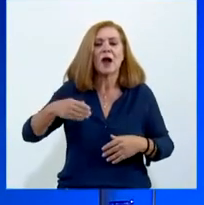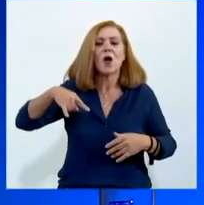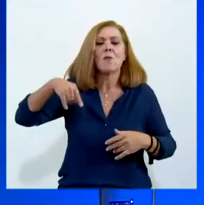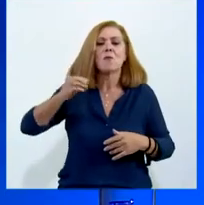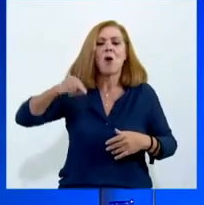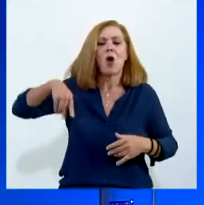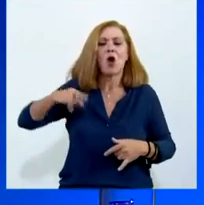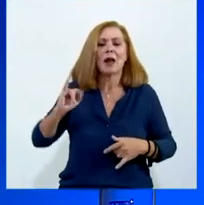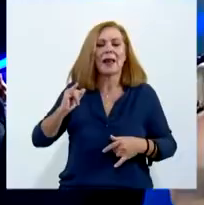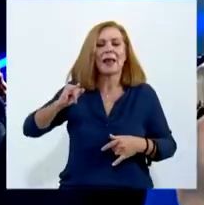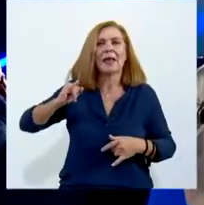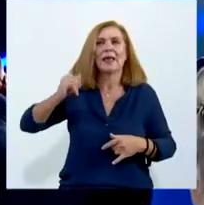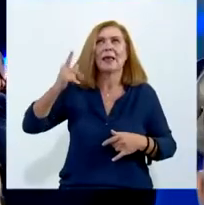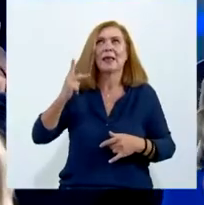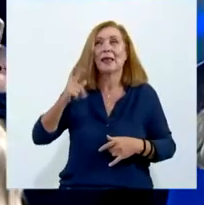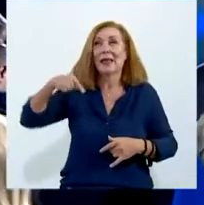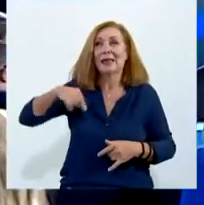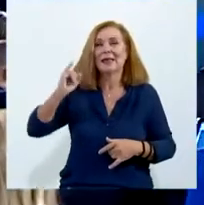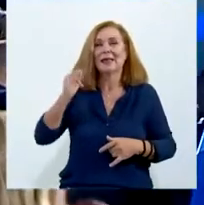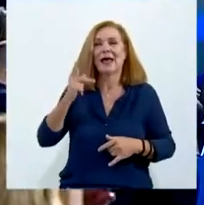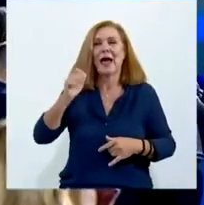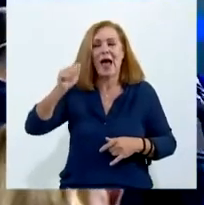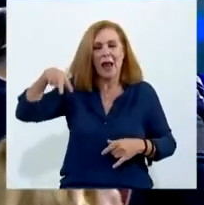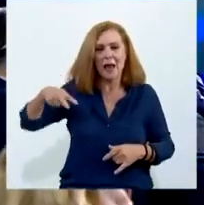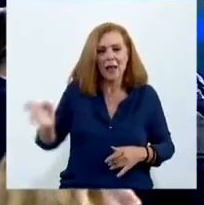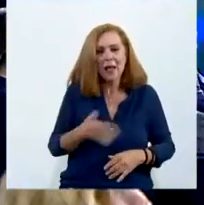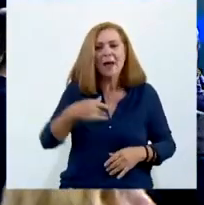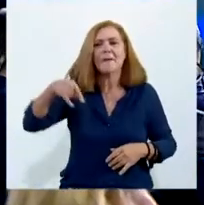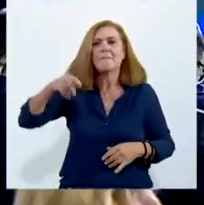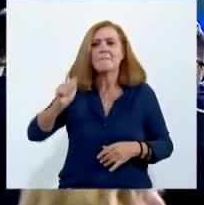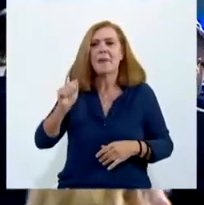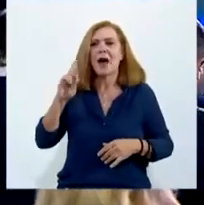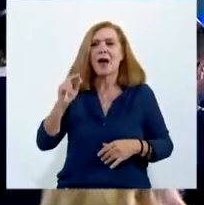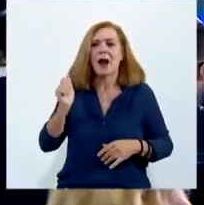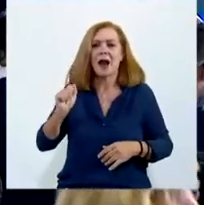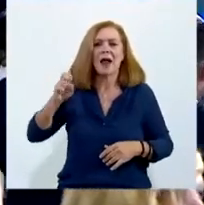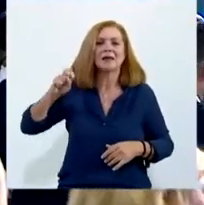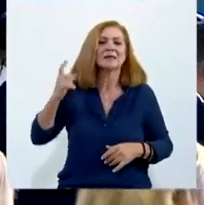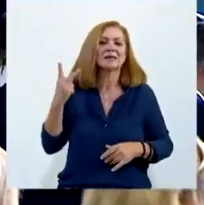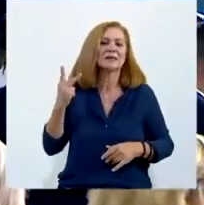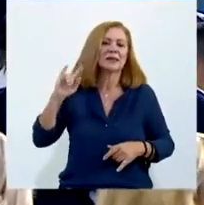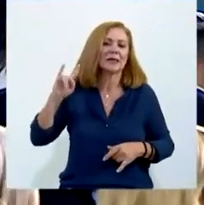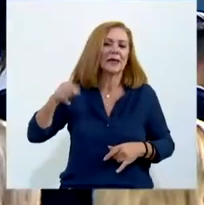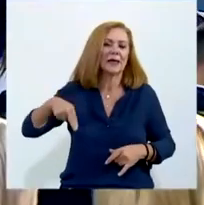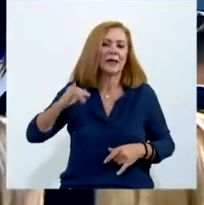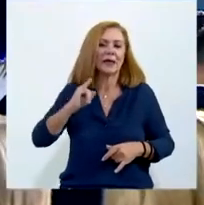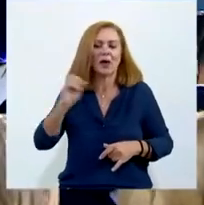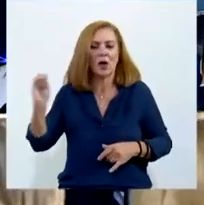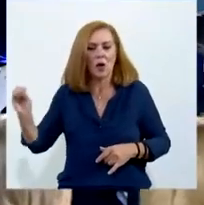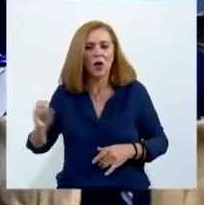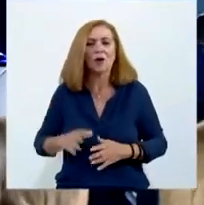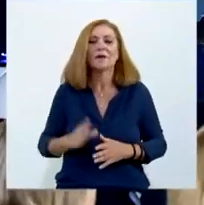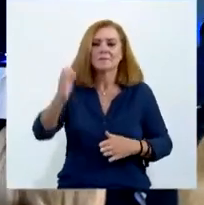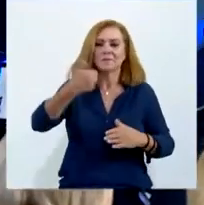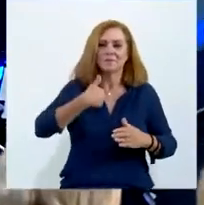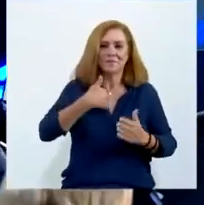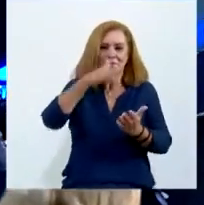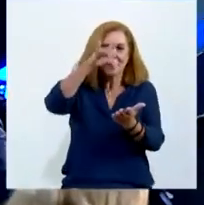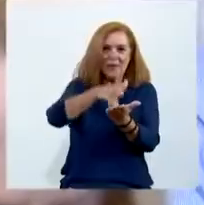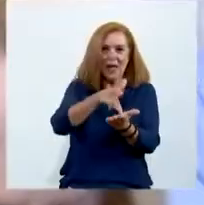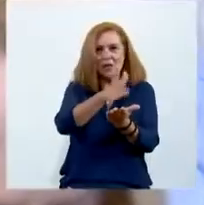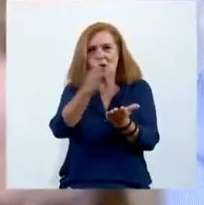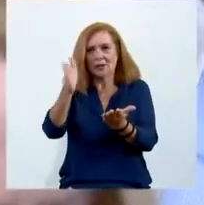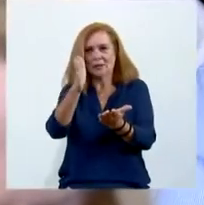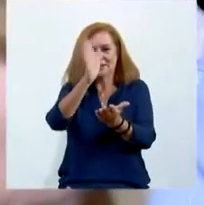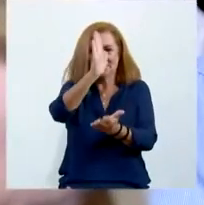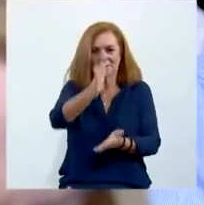Παρασκήνιο. Καλησπέρα, κύριε Πρόεδρε. Δίπλα από την κυρία Λιβαδάρη, πίσω από τον κύριο Ρογκάκο, εδώ στα κέντρο αριστερά σας φέτος.